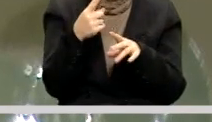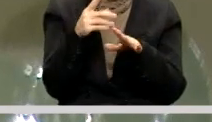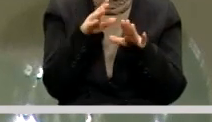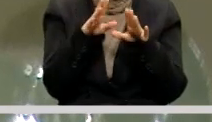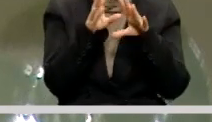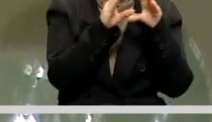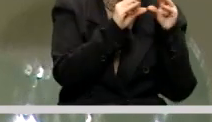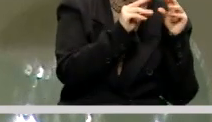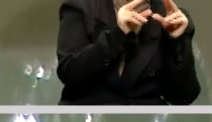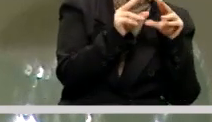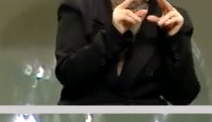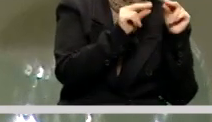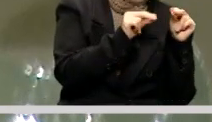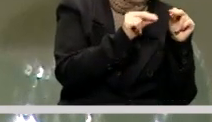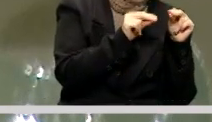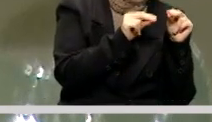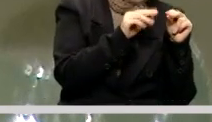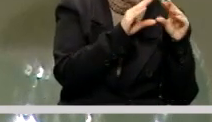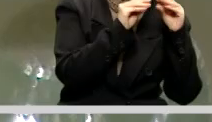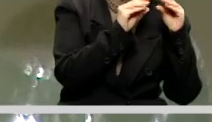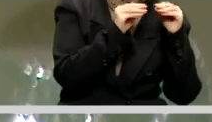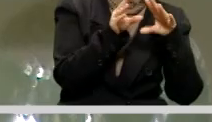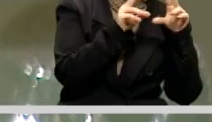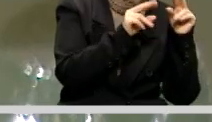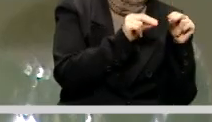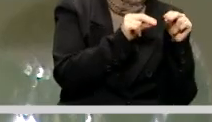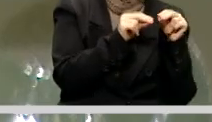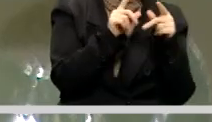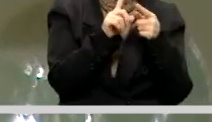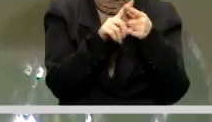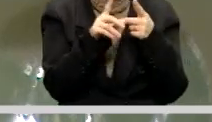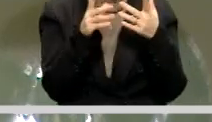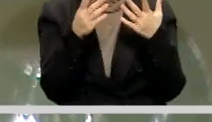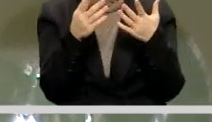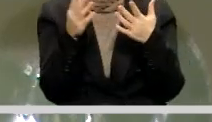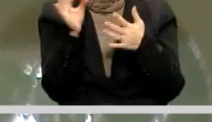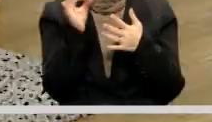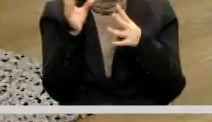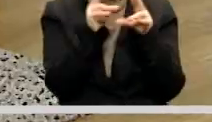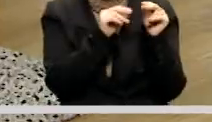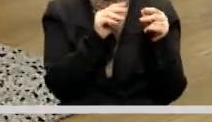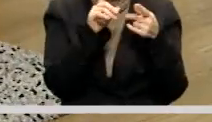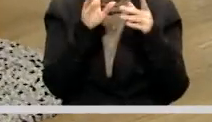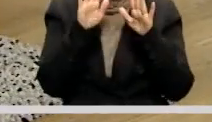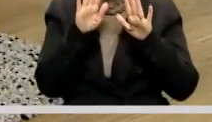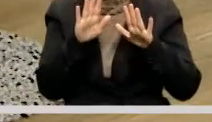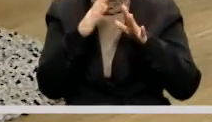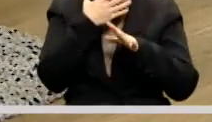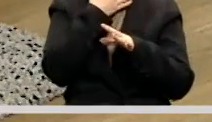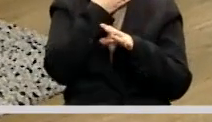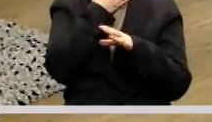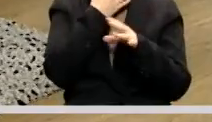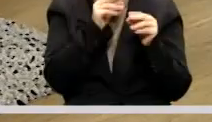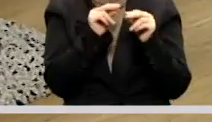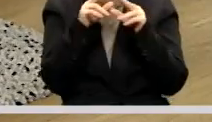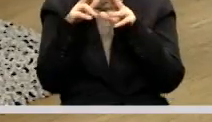boğularak uyanıyorum ve çok horluyorum. İşte o horlama mı neden oluyor acaba? Hisse, boğularak uyanmaya. Bu tanıklı apne dediğimiz durum, yani o boğularak